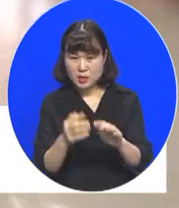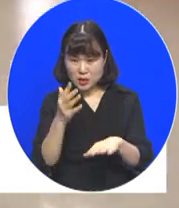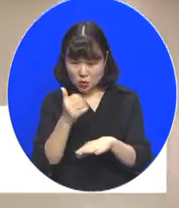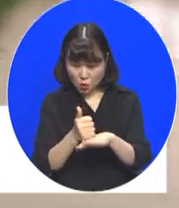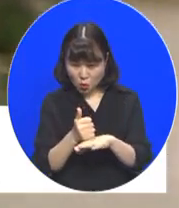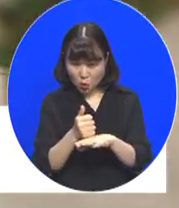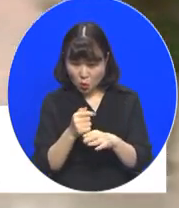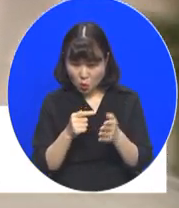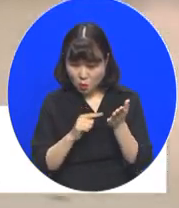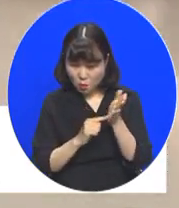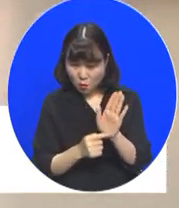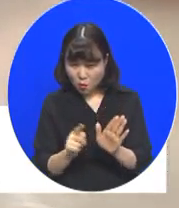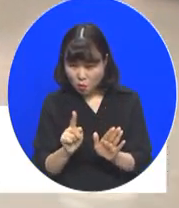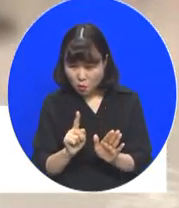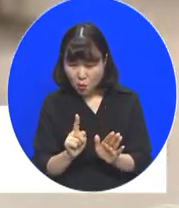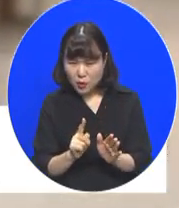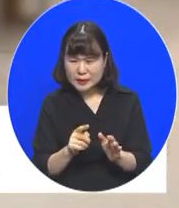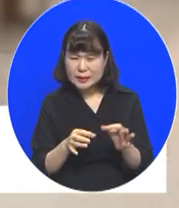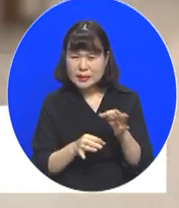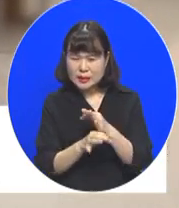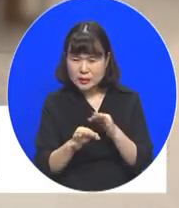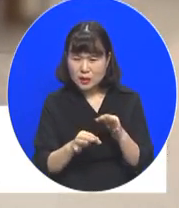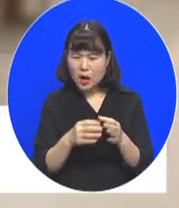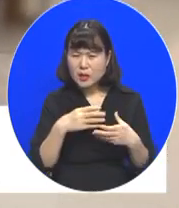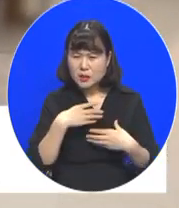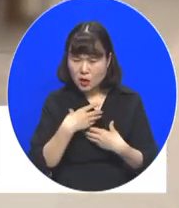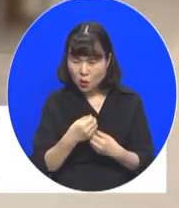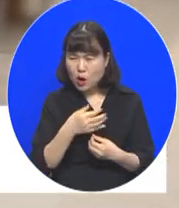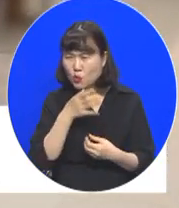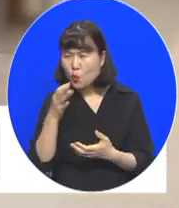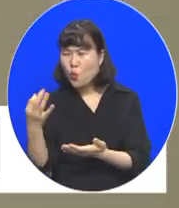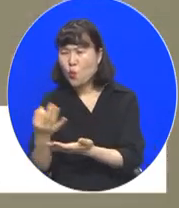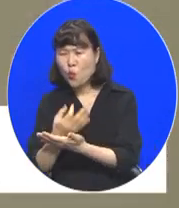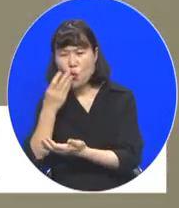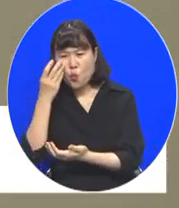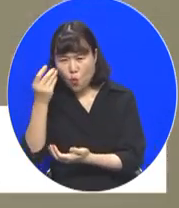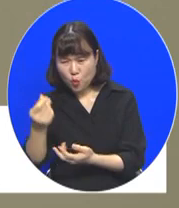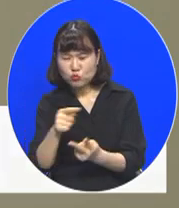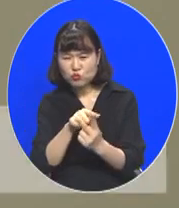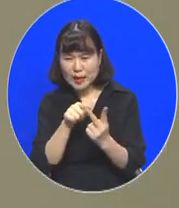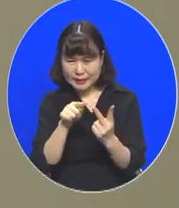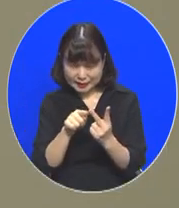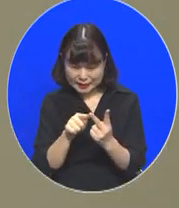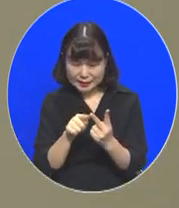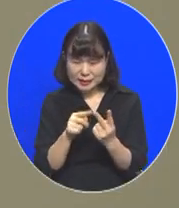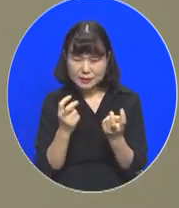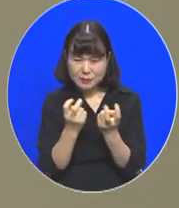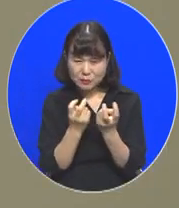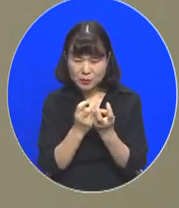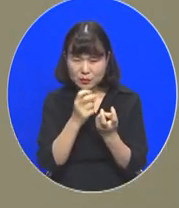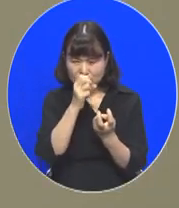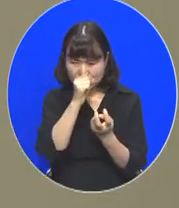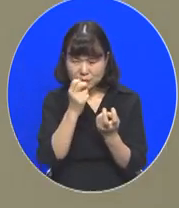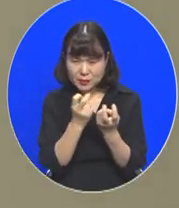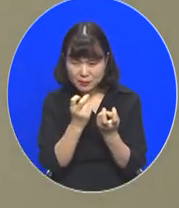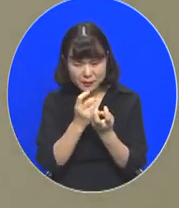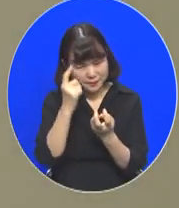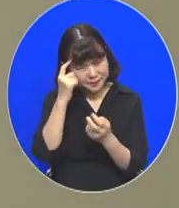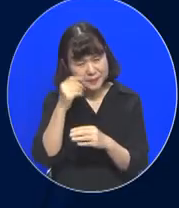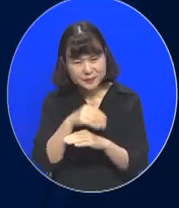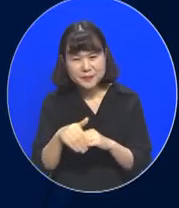재정 안정화와 노후소득 보장성 강화 두 가지 안에 따른 다양한 시나리오가 담길 걸로